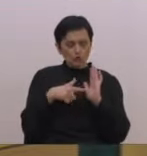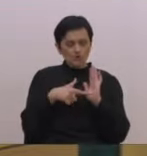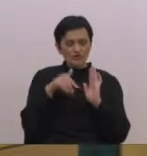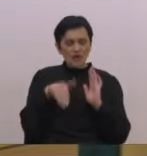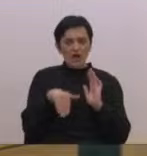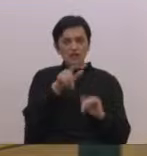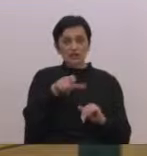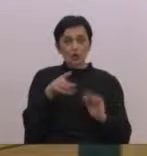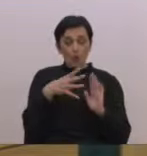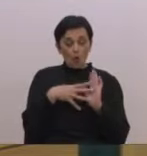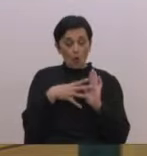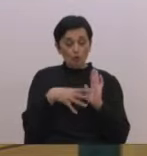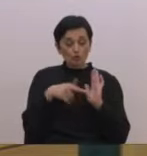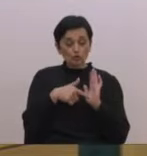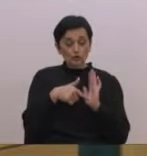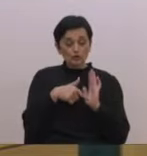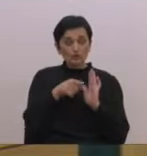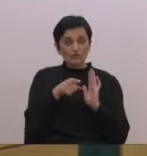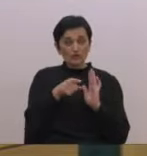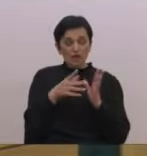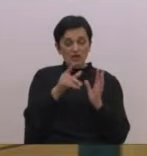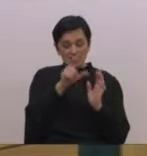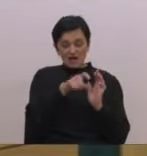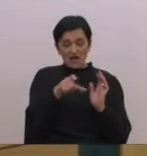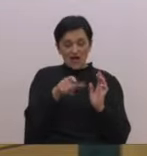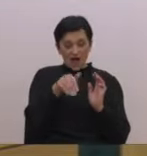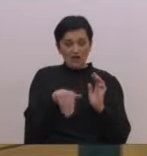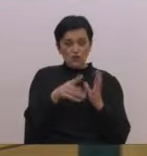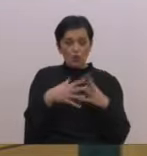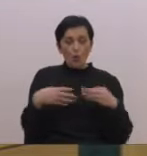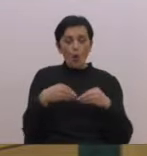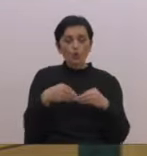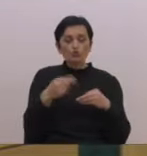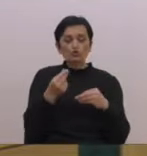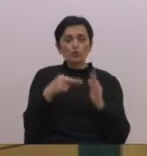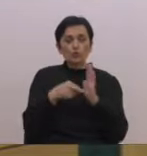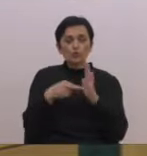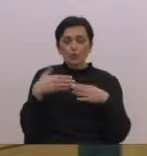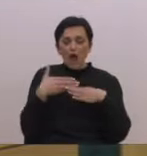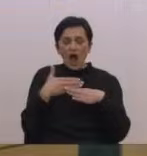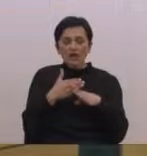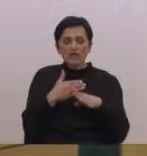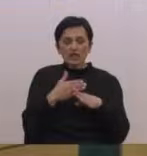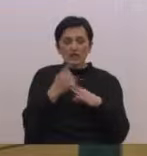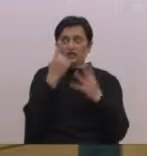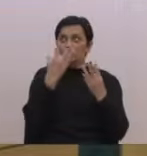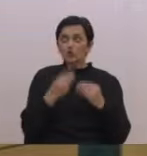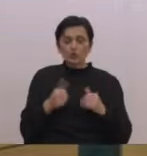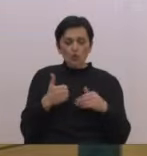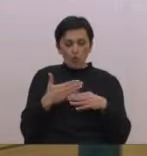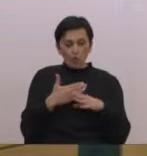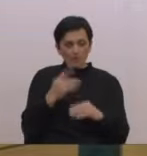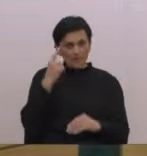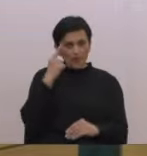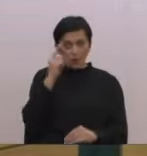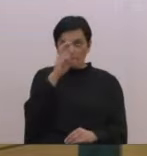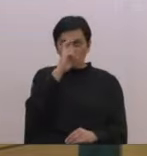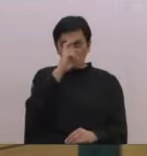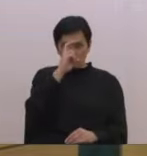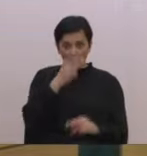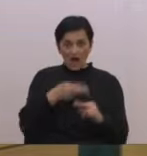ამ 97000 ოჯახში რა ხდება? როგორ ანაწილებენ ბიუჯეტს ყოველ დღიურად? ამაზე დავფიქრეთ, მთავრობები ხო